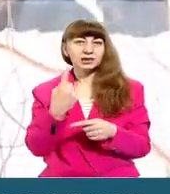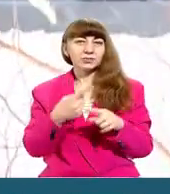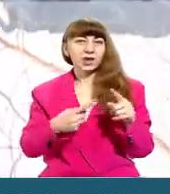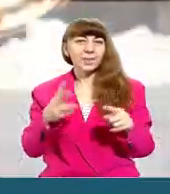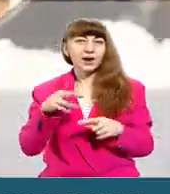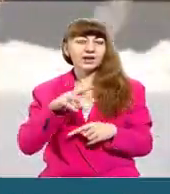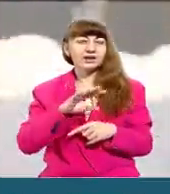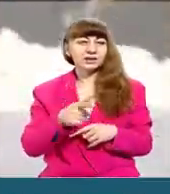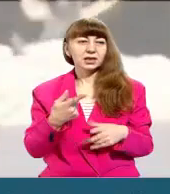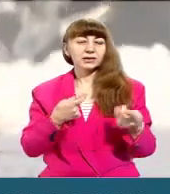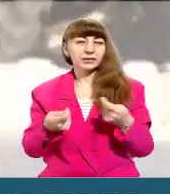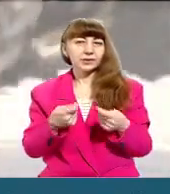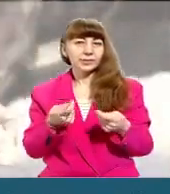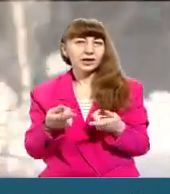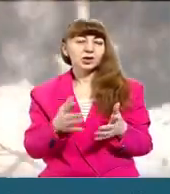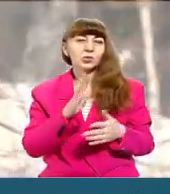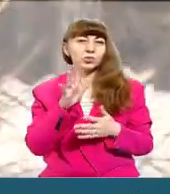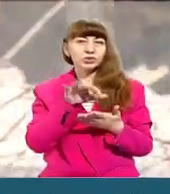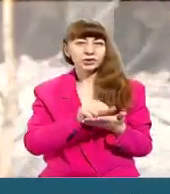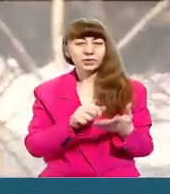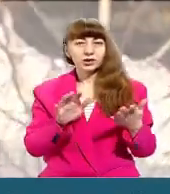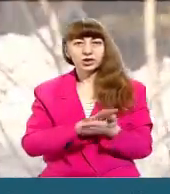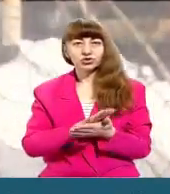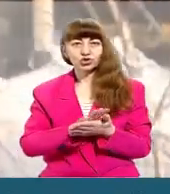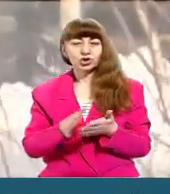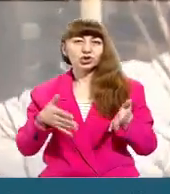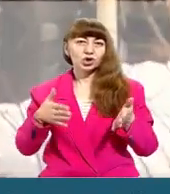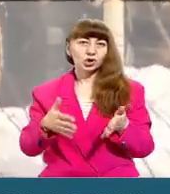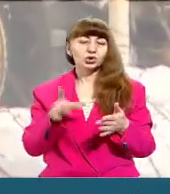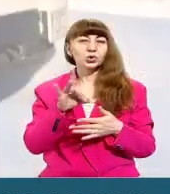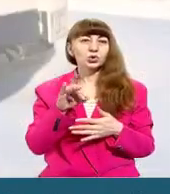тазалаумен, сондай-ақ қажет болған жағдайда құм-тұз қоспасымен